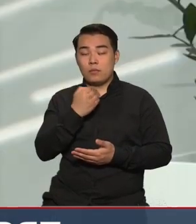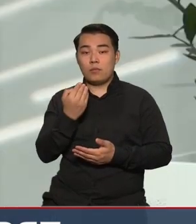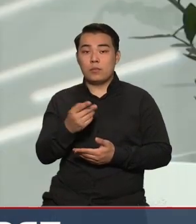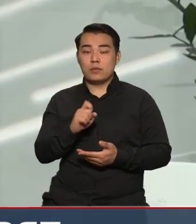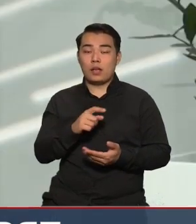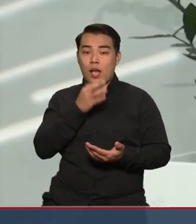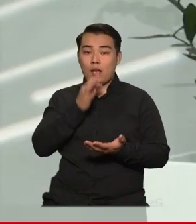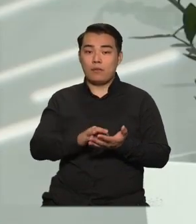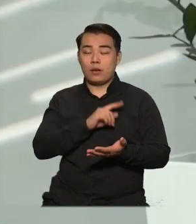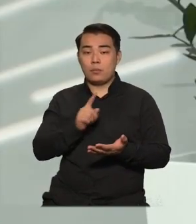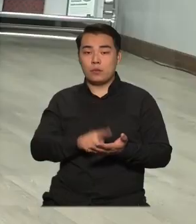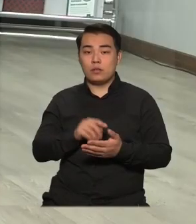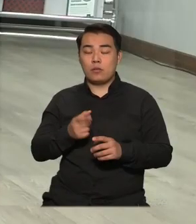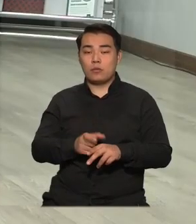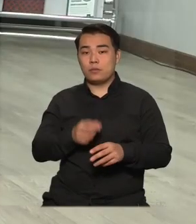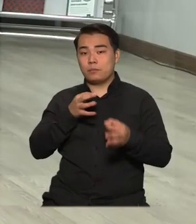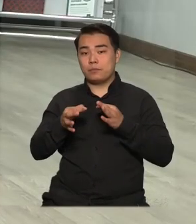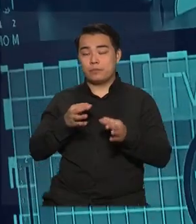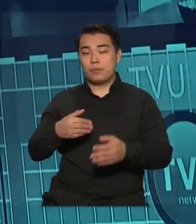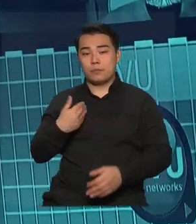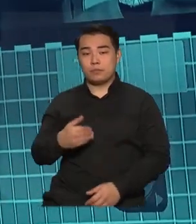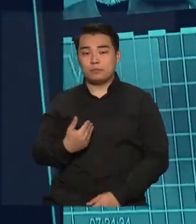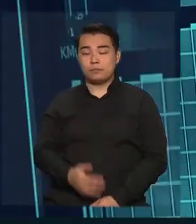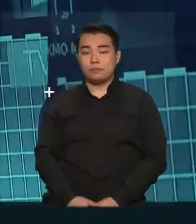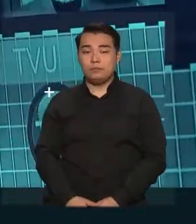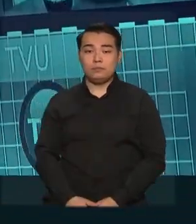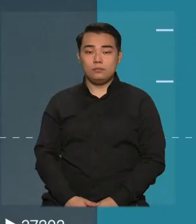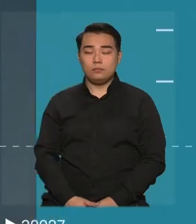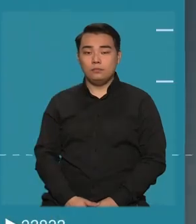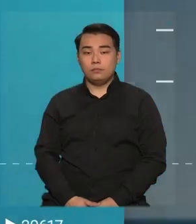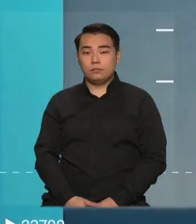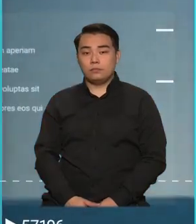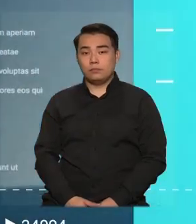ваше уделенное время и за очень информативную беседу.